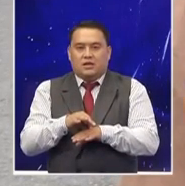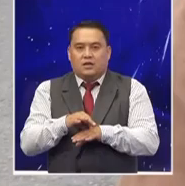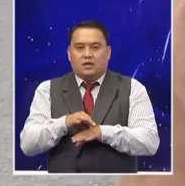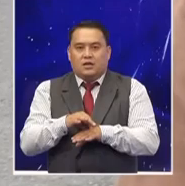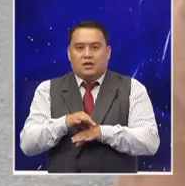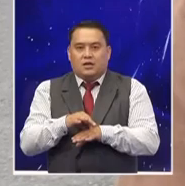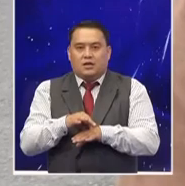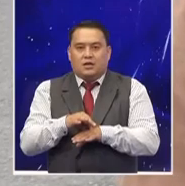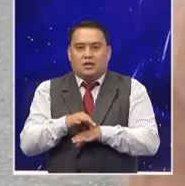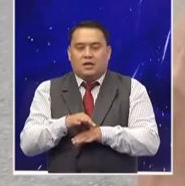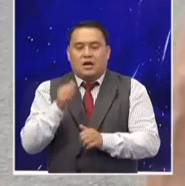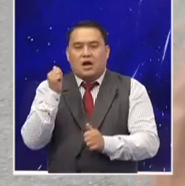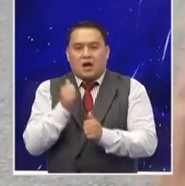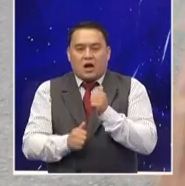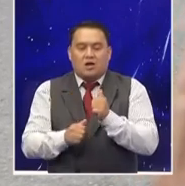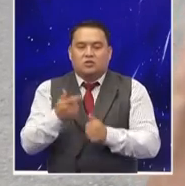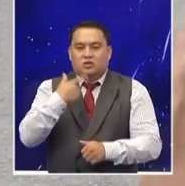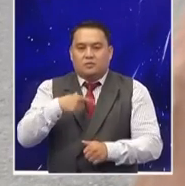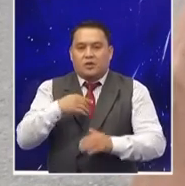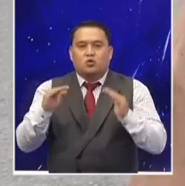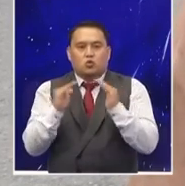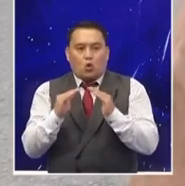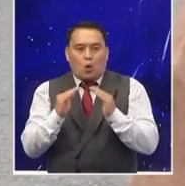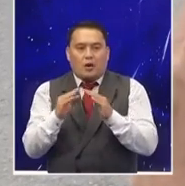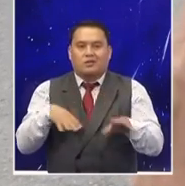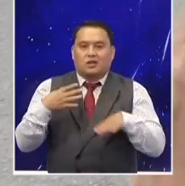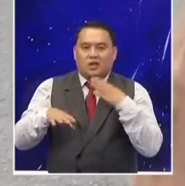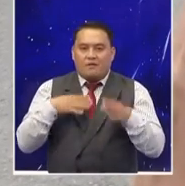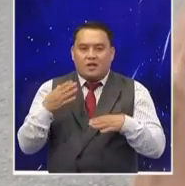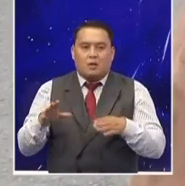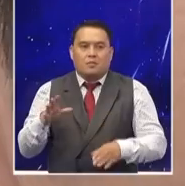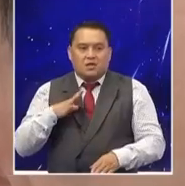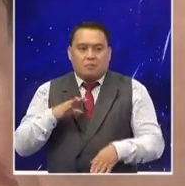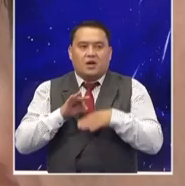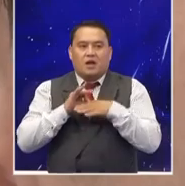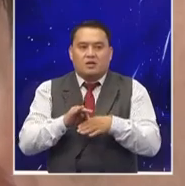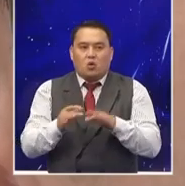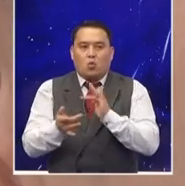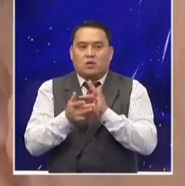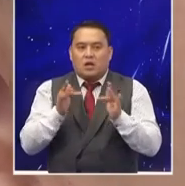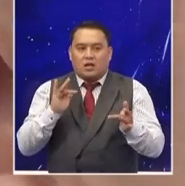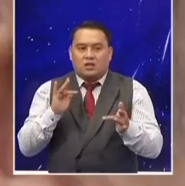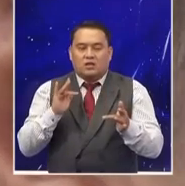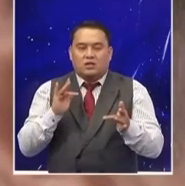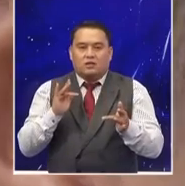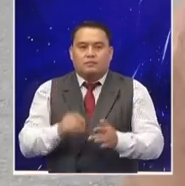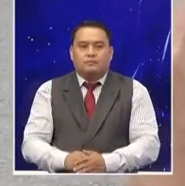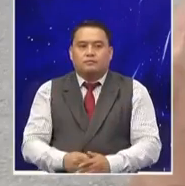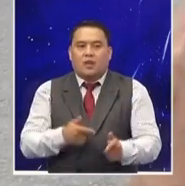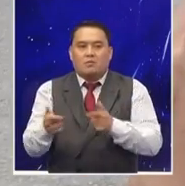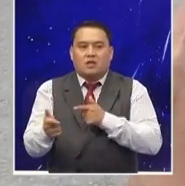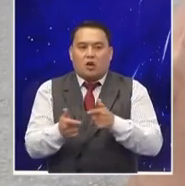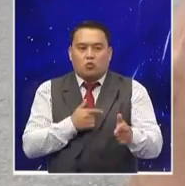тренировались каждого чего на дому квартирах тренировки бы проходили онлайн режиме онлайн подготовка